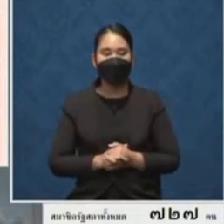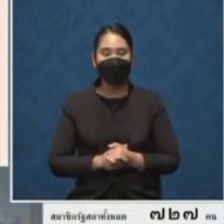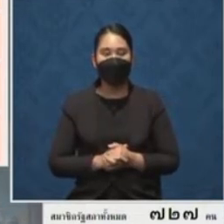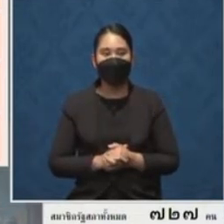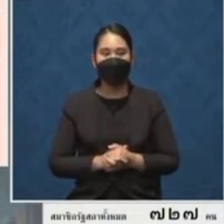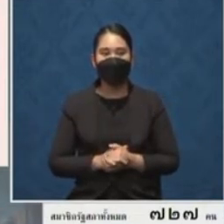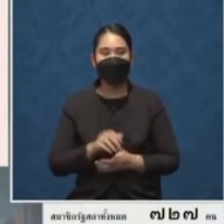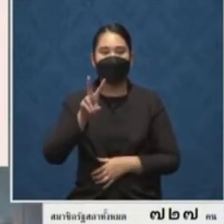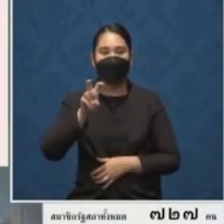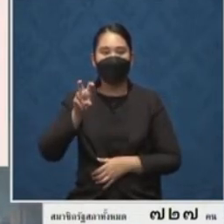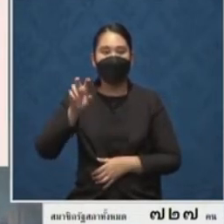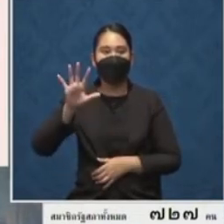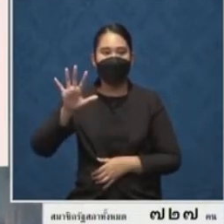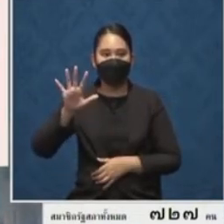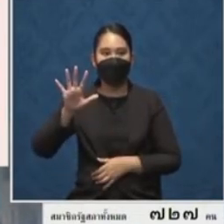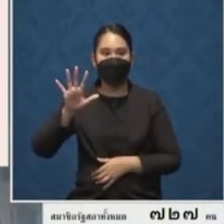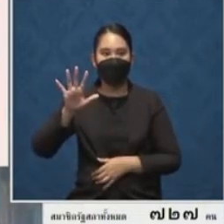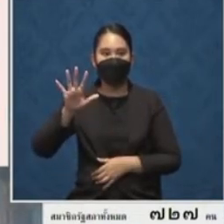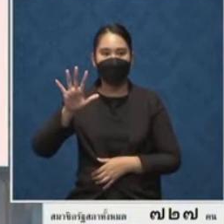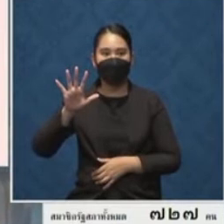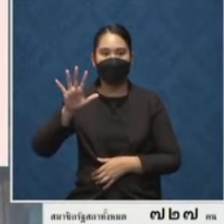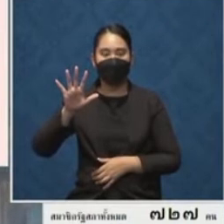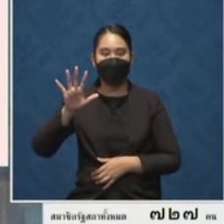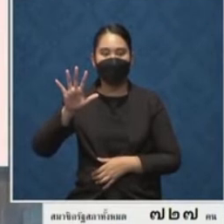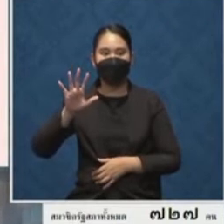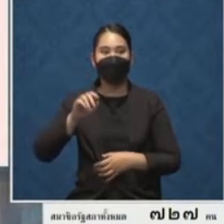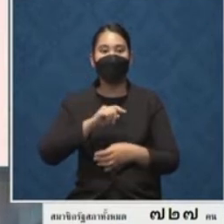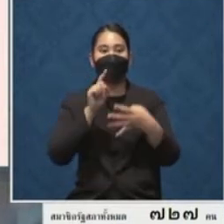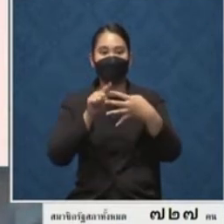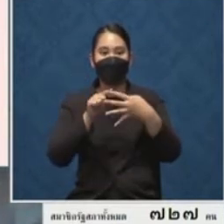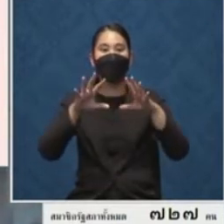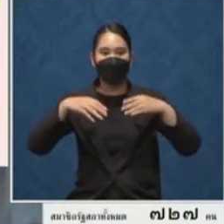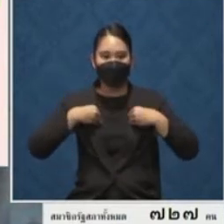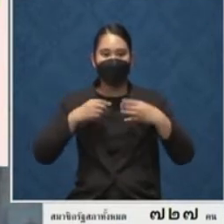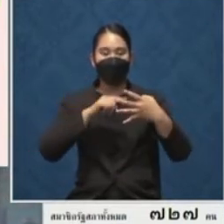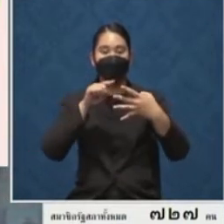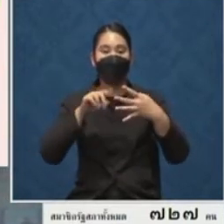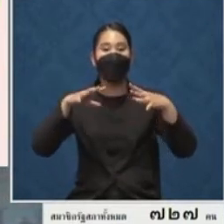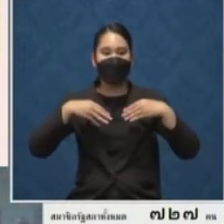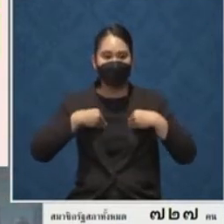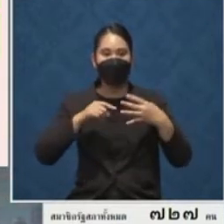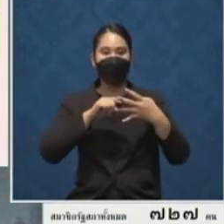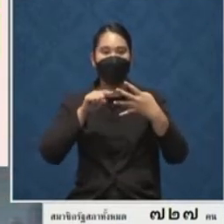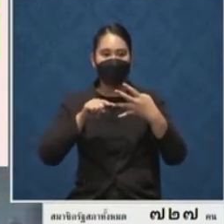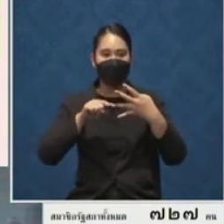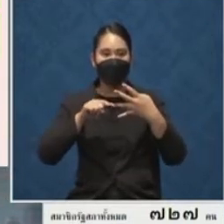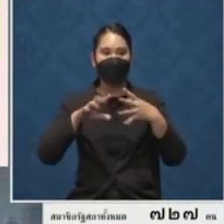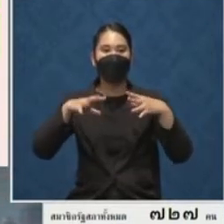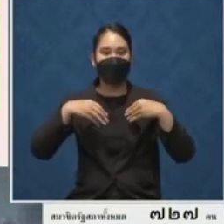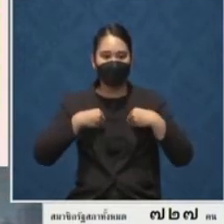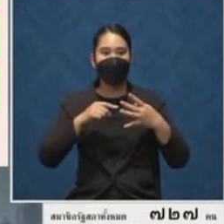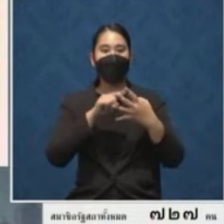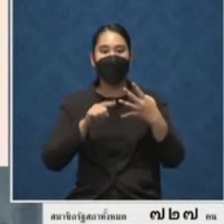205นางสาวทัศดีบุรณุปกรณ ์1รับหลักการ2รับหลักการ3รับหลักการ4